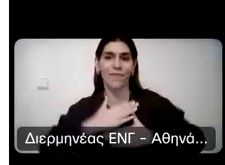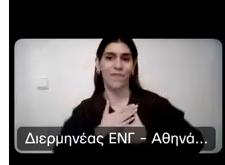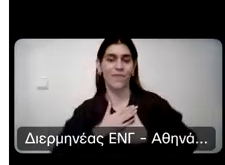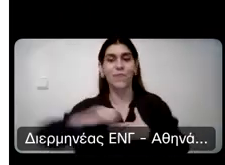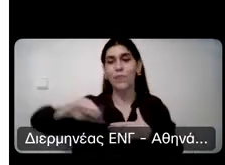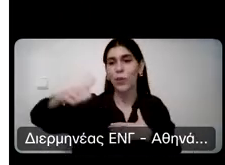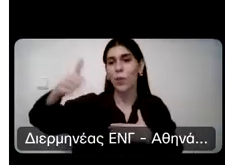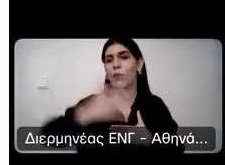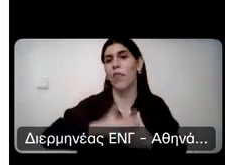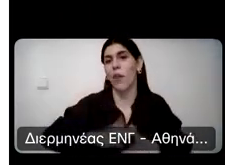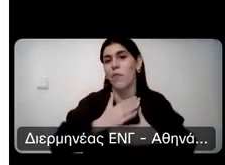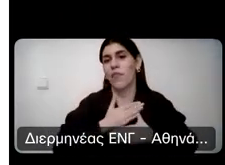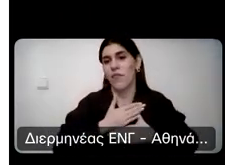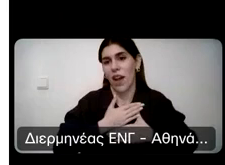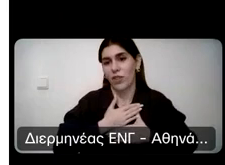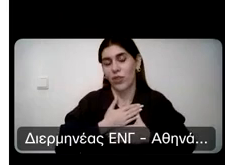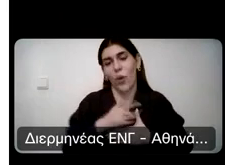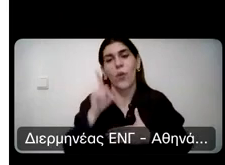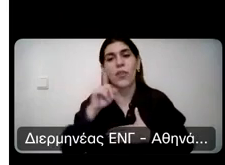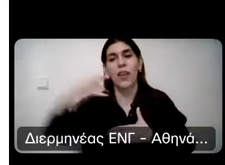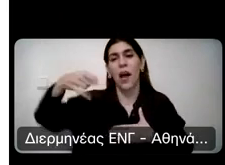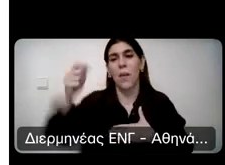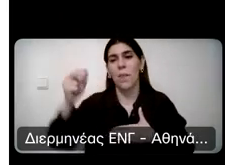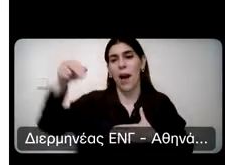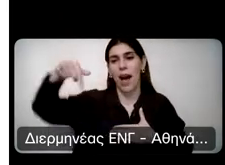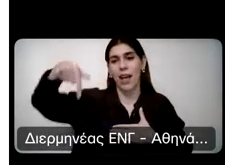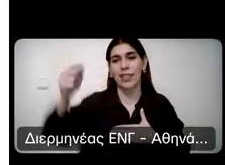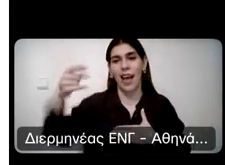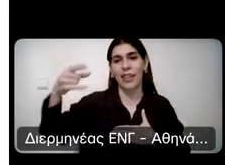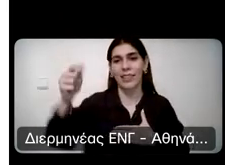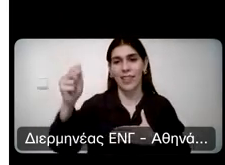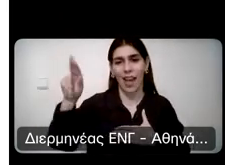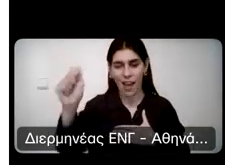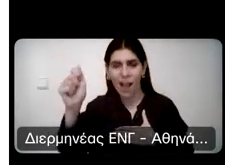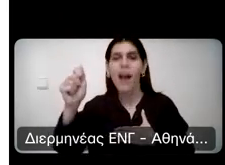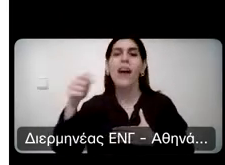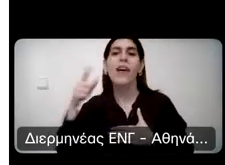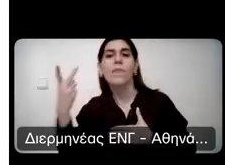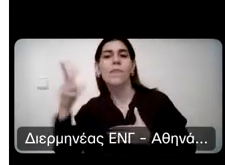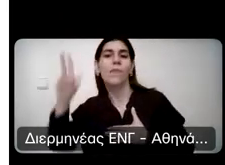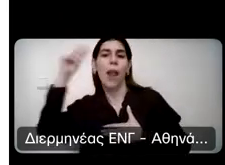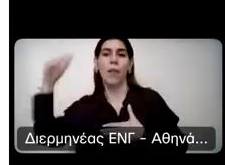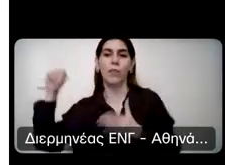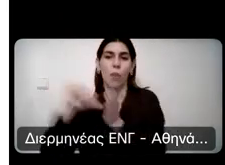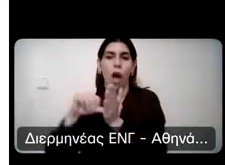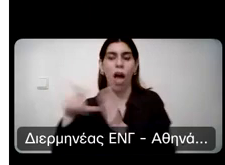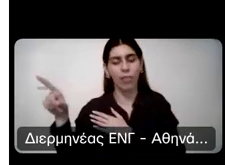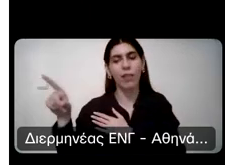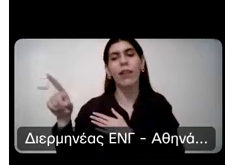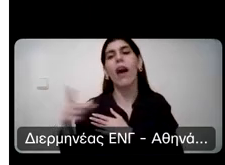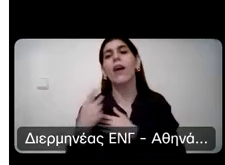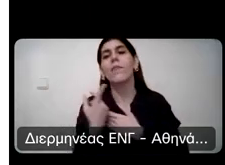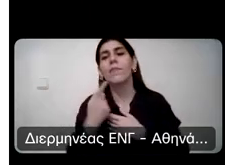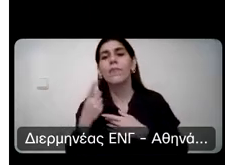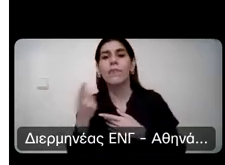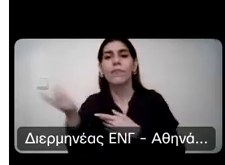την Αβίνα Πανταζάρα, αναπληρώτρια καθηγήτρια στο Πανεπιστήμιο Αθηνών, και την Κατερίνα Θωράκη, χημικό μηχανικό από το